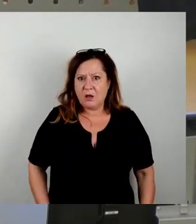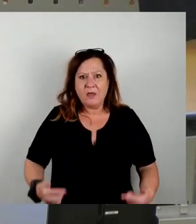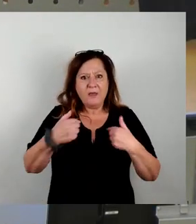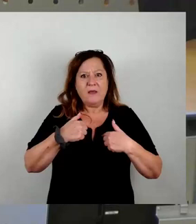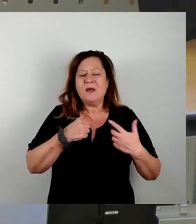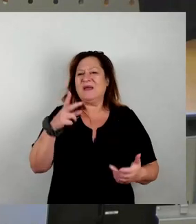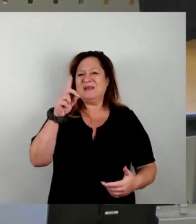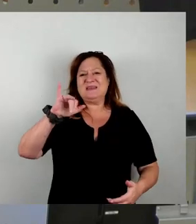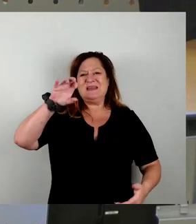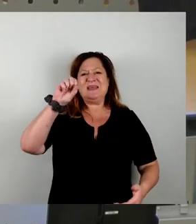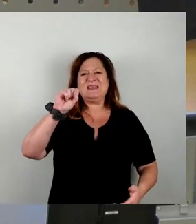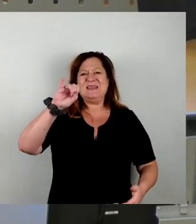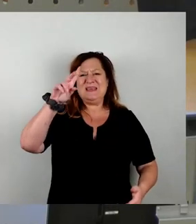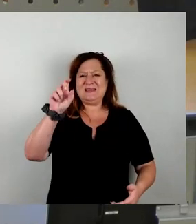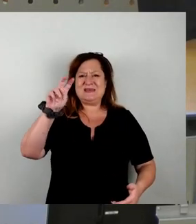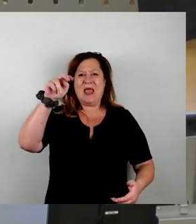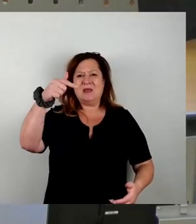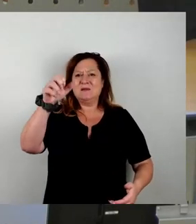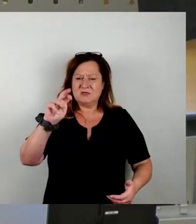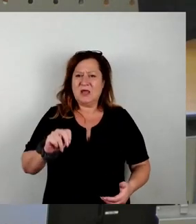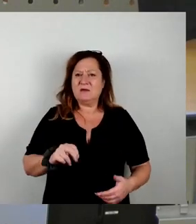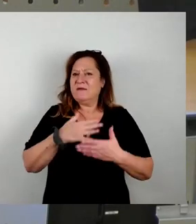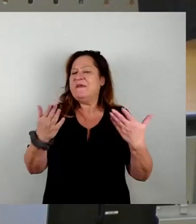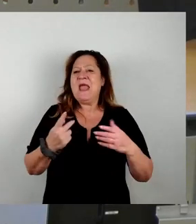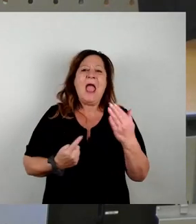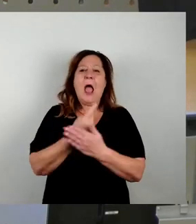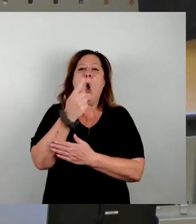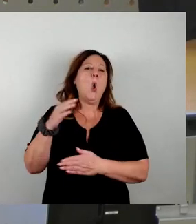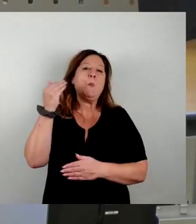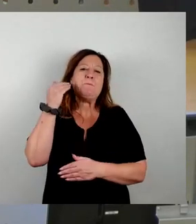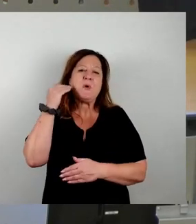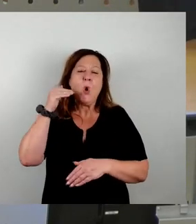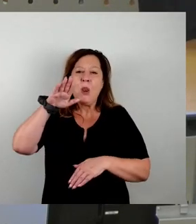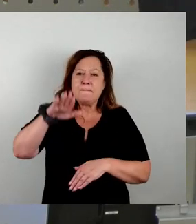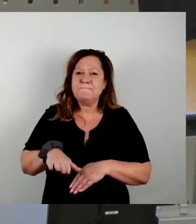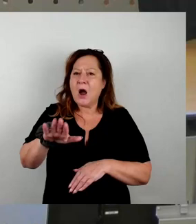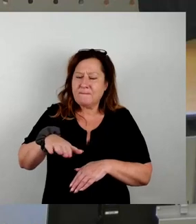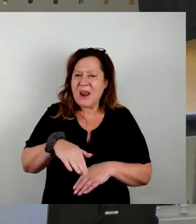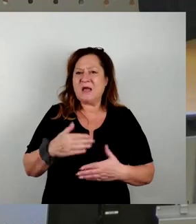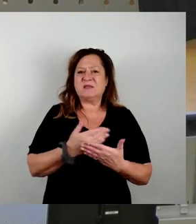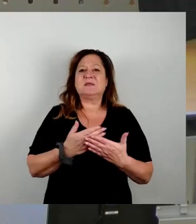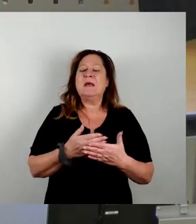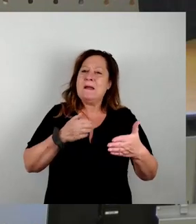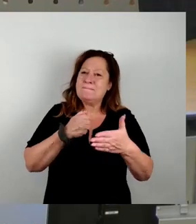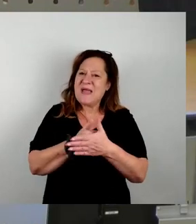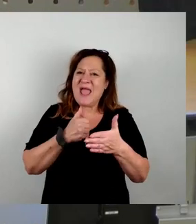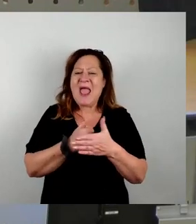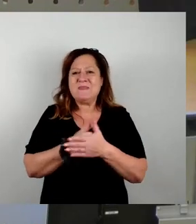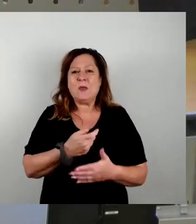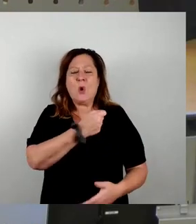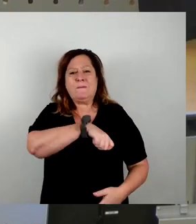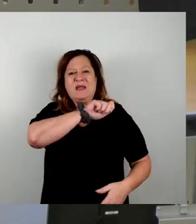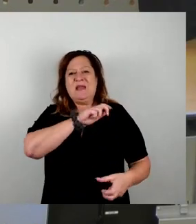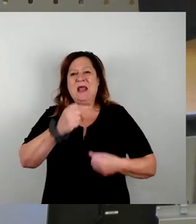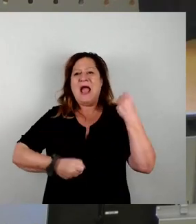zu wenig in diesem Rat, zur Erhöhung der Bewohnerparkgebühren, zur Erhöhung der Parkgebühren, zur Beendigung der Privilegierung für den Autoverkehr.